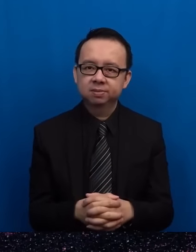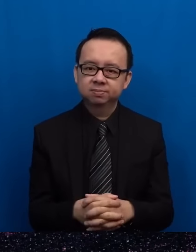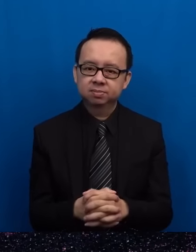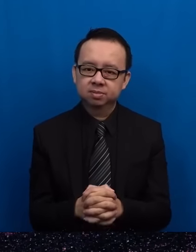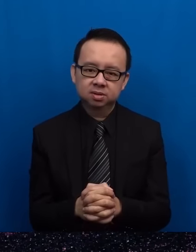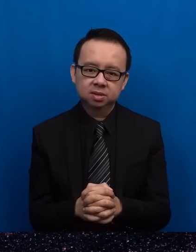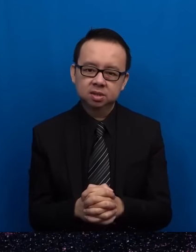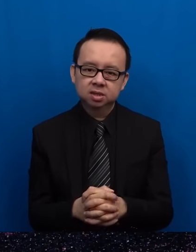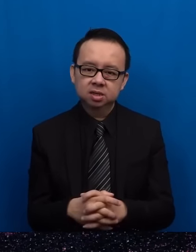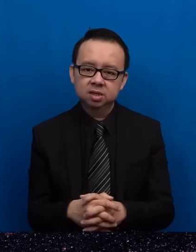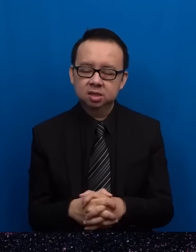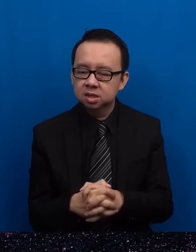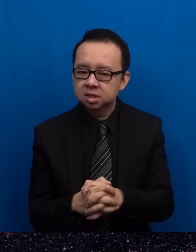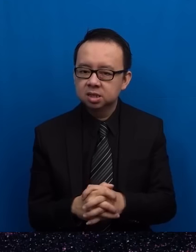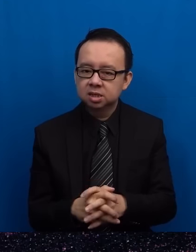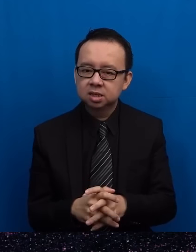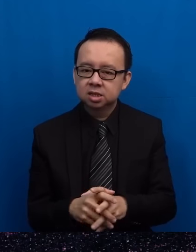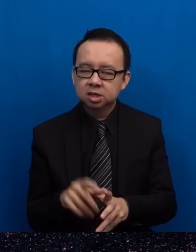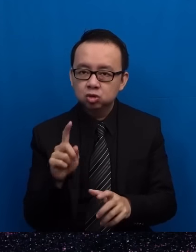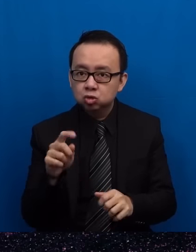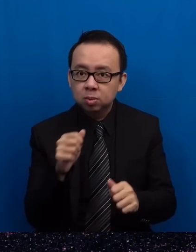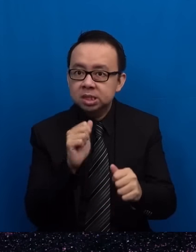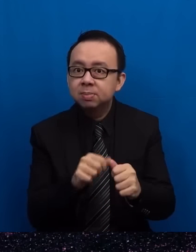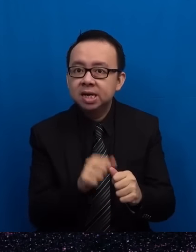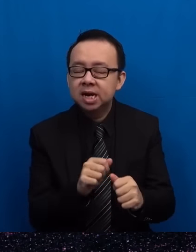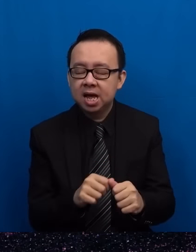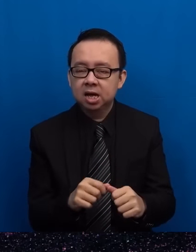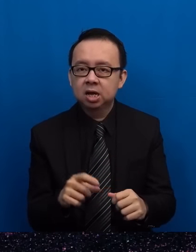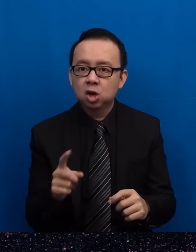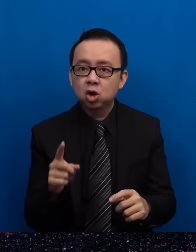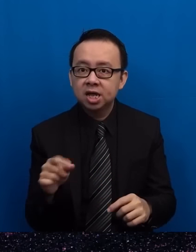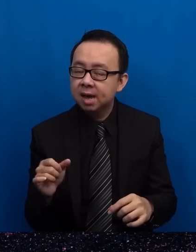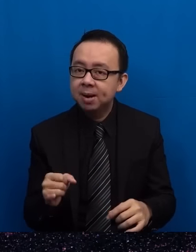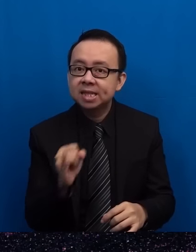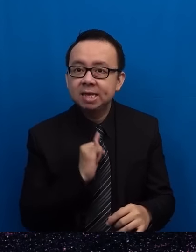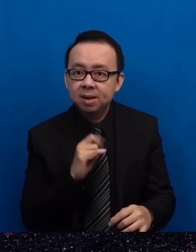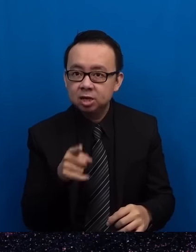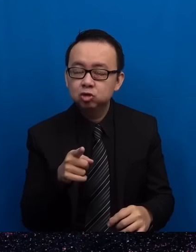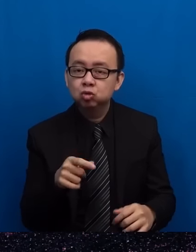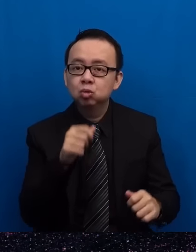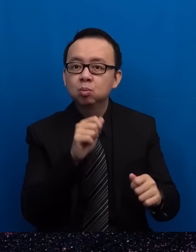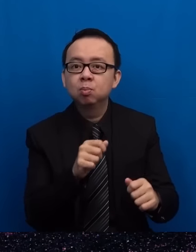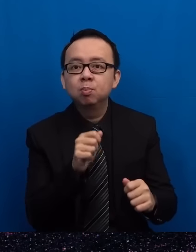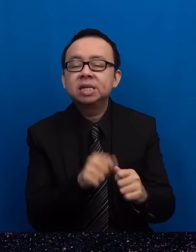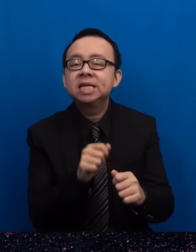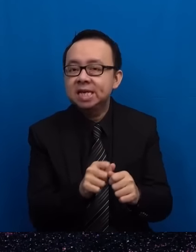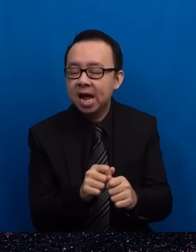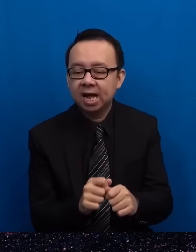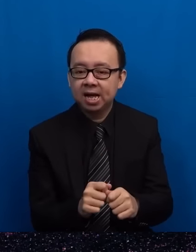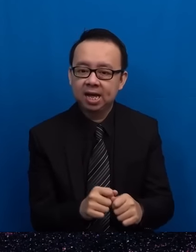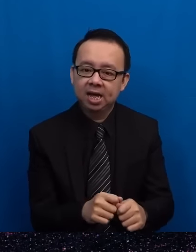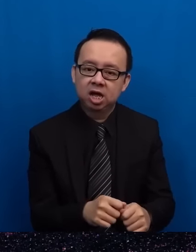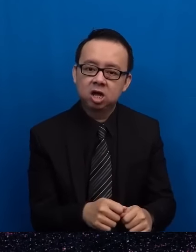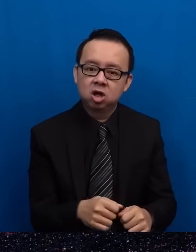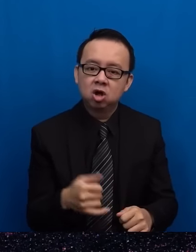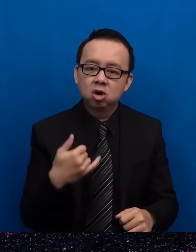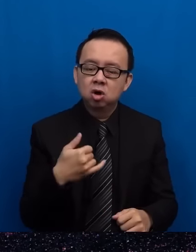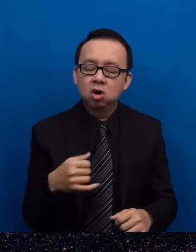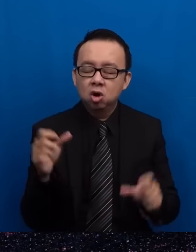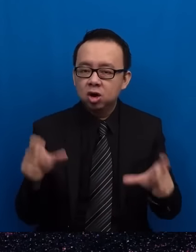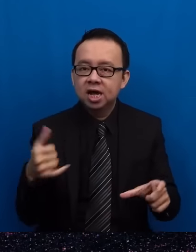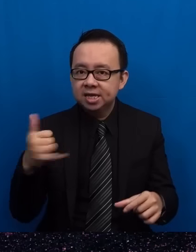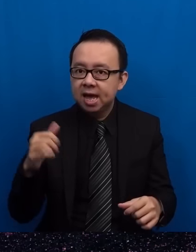Orang yang praktekkan imannya akan berakhir pada tindakan. Gak ada orang yang beriman lalu gak berbuat sesuatu, karena